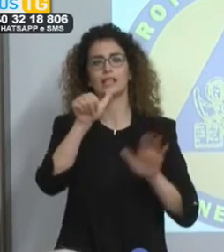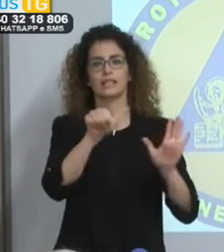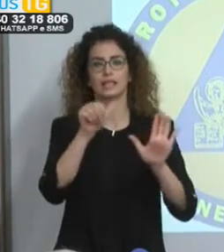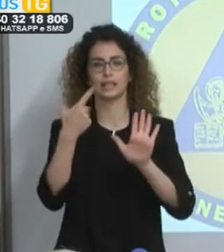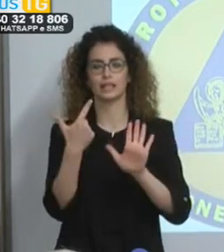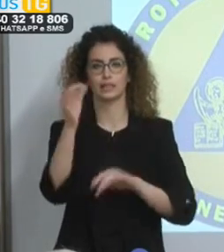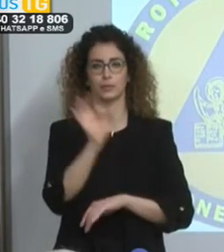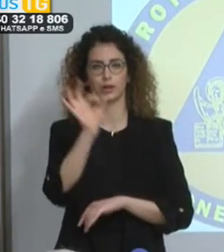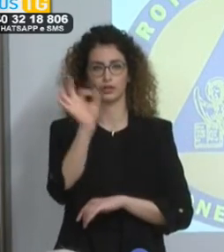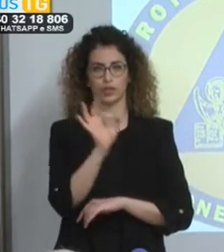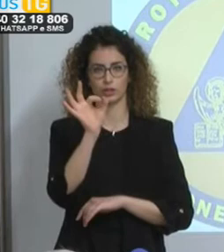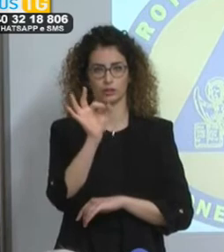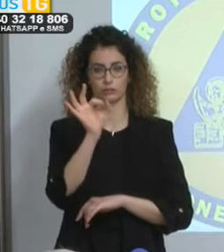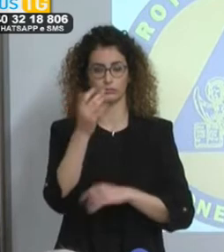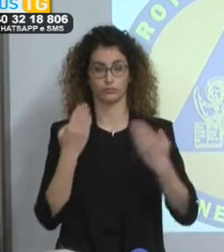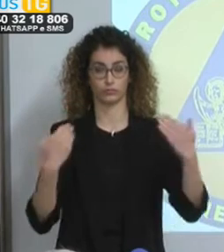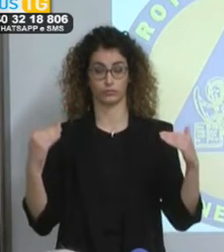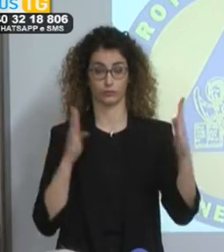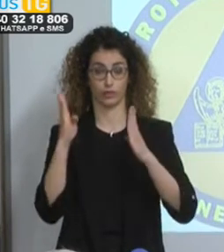2,67% su